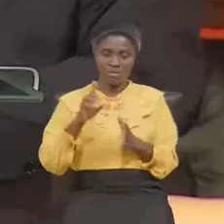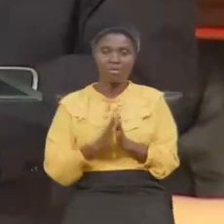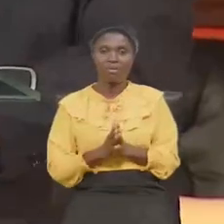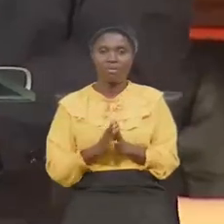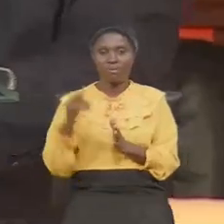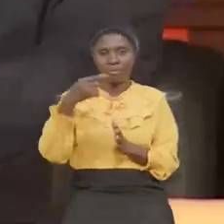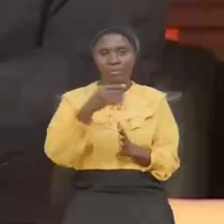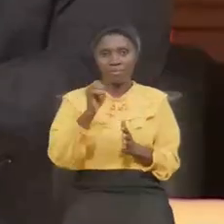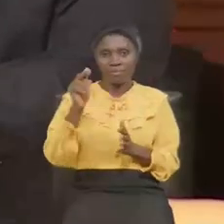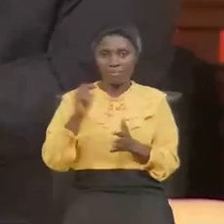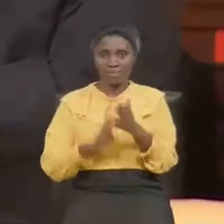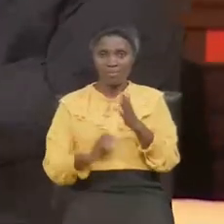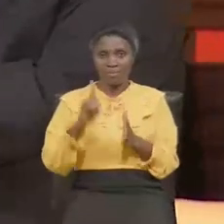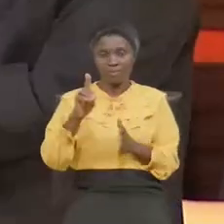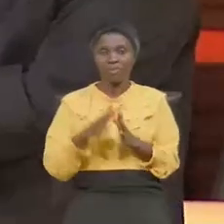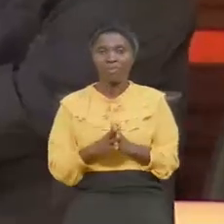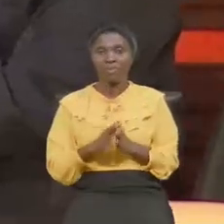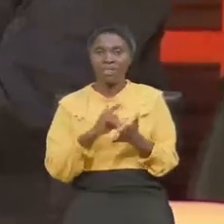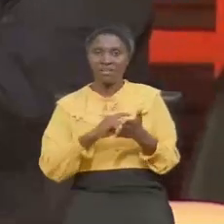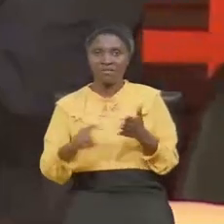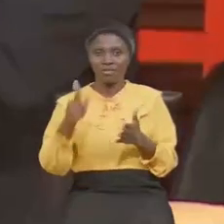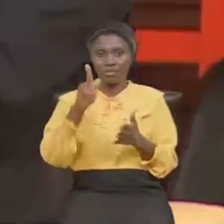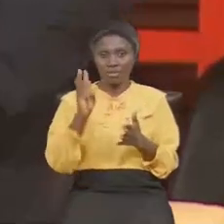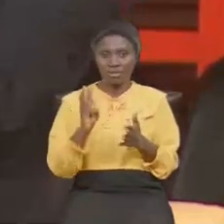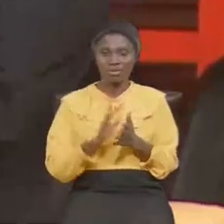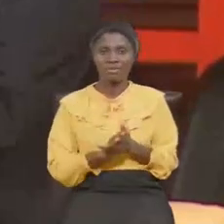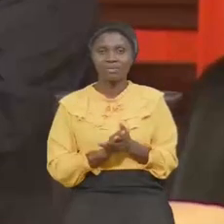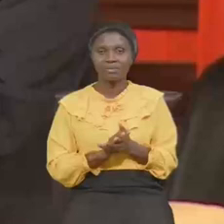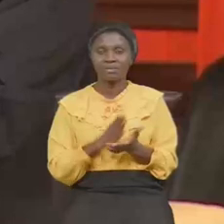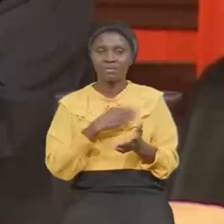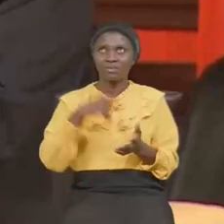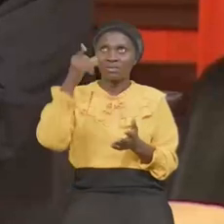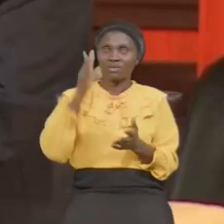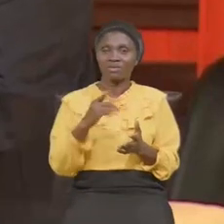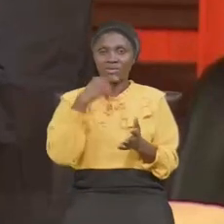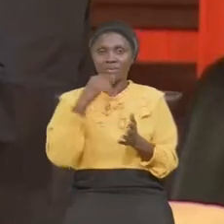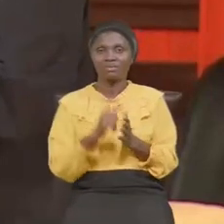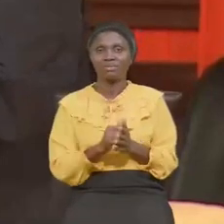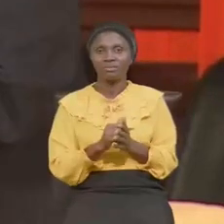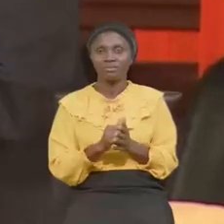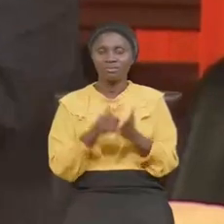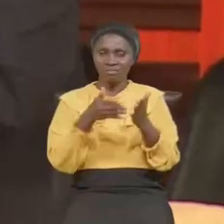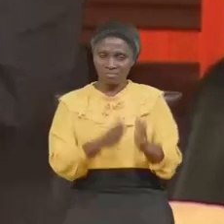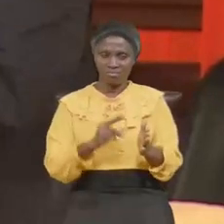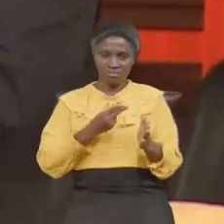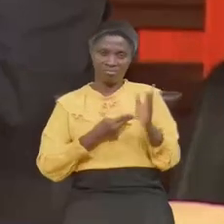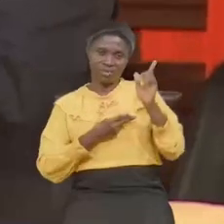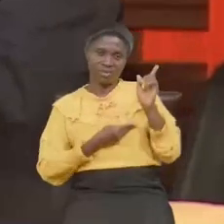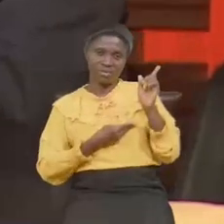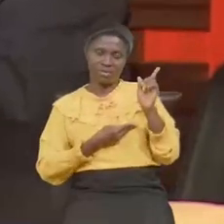1, verset 26. Puis Dieu dit, « Faisons l'homme à notre